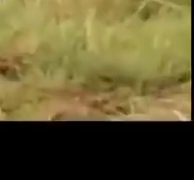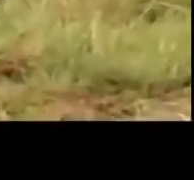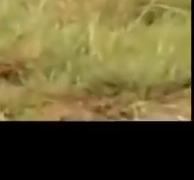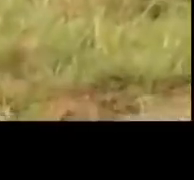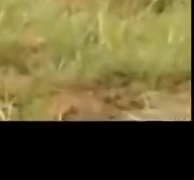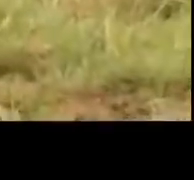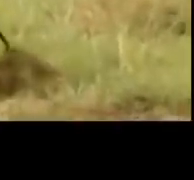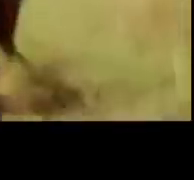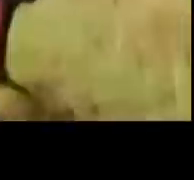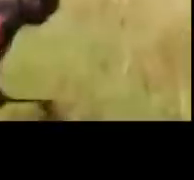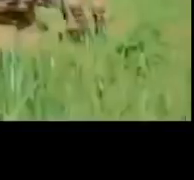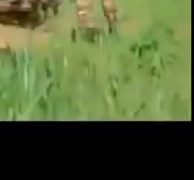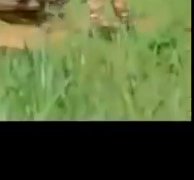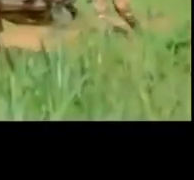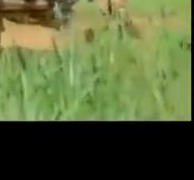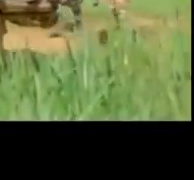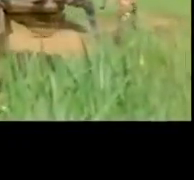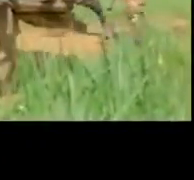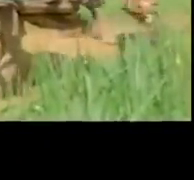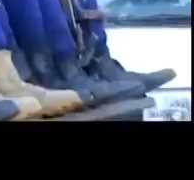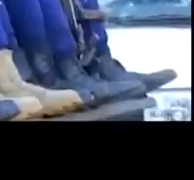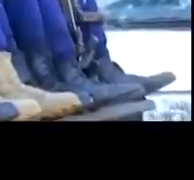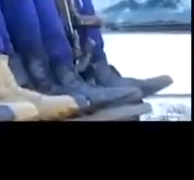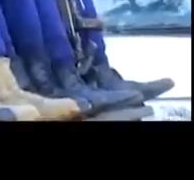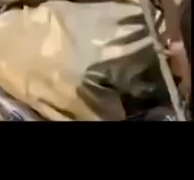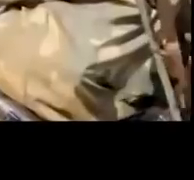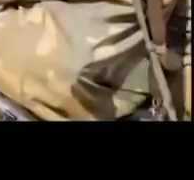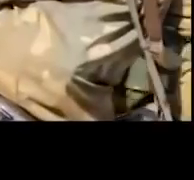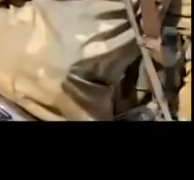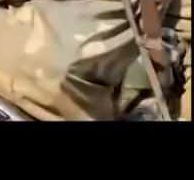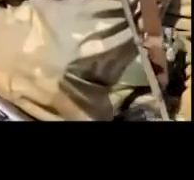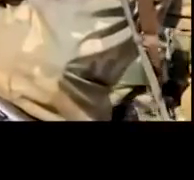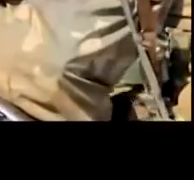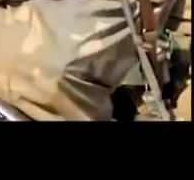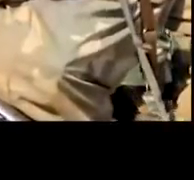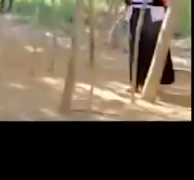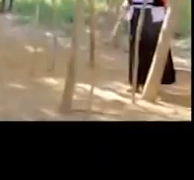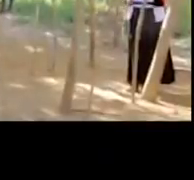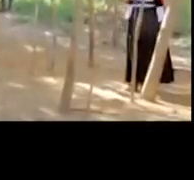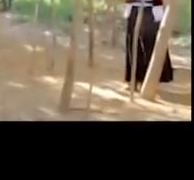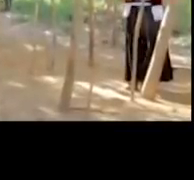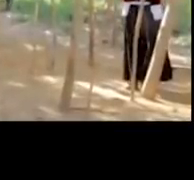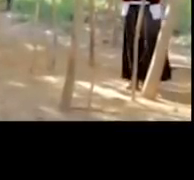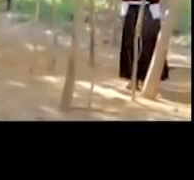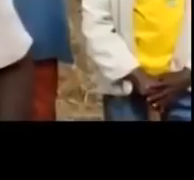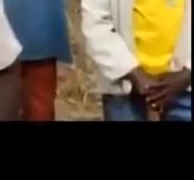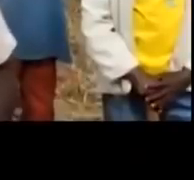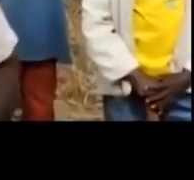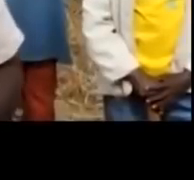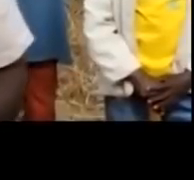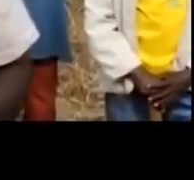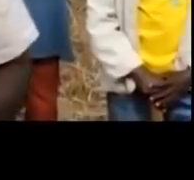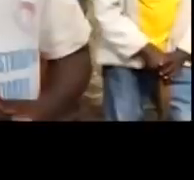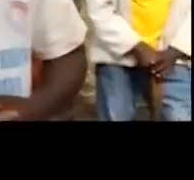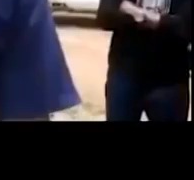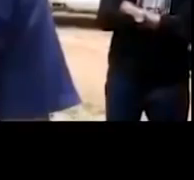de la sécurité restaurée par les forces de défense et de sécurité dans la région où les relations civilo-militaires sont